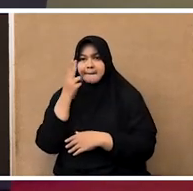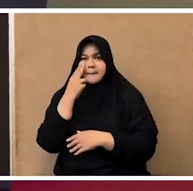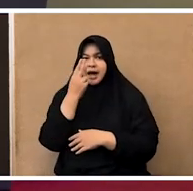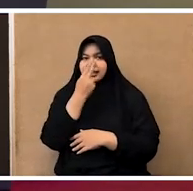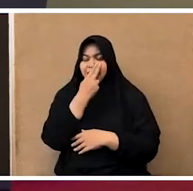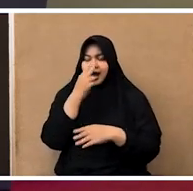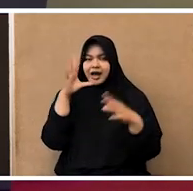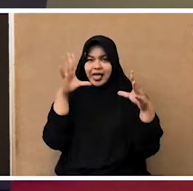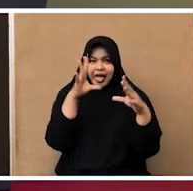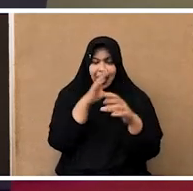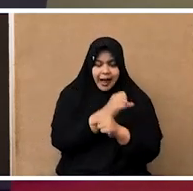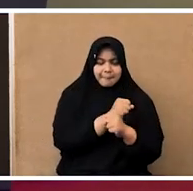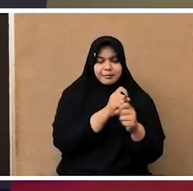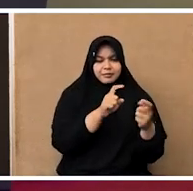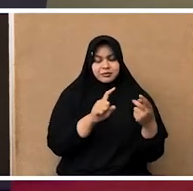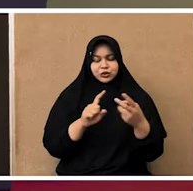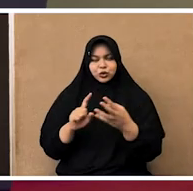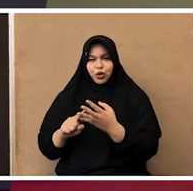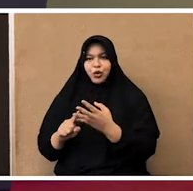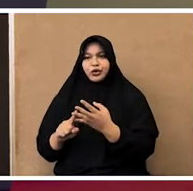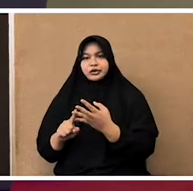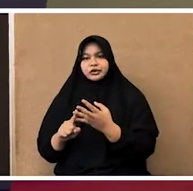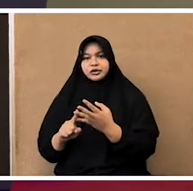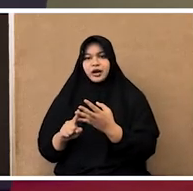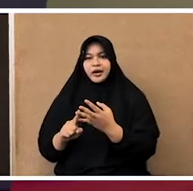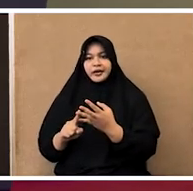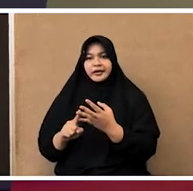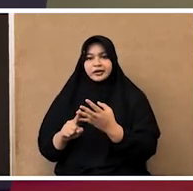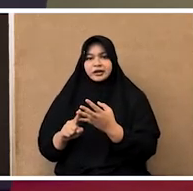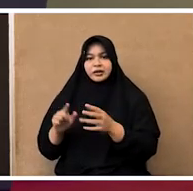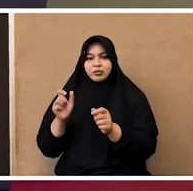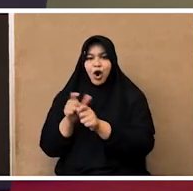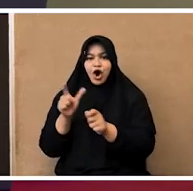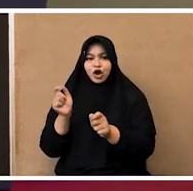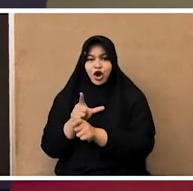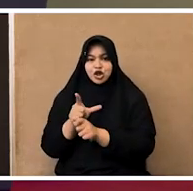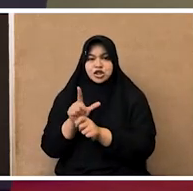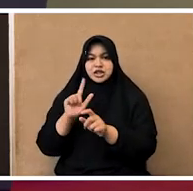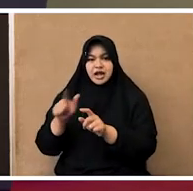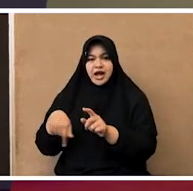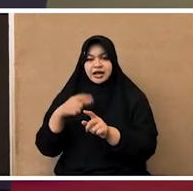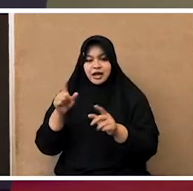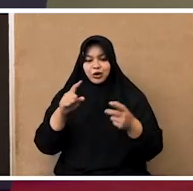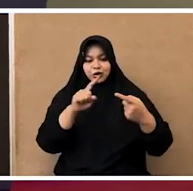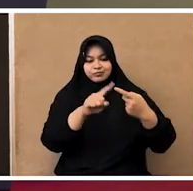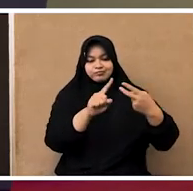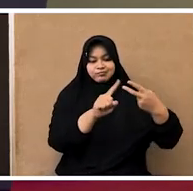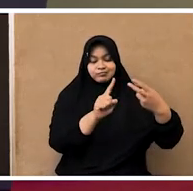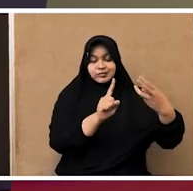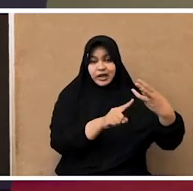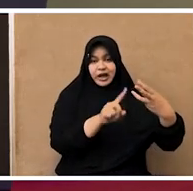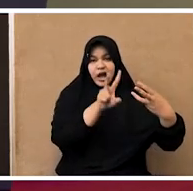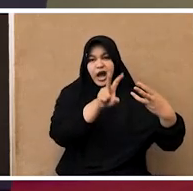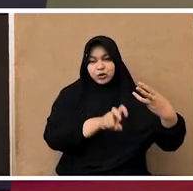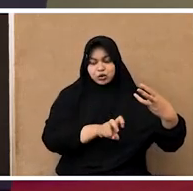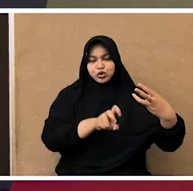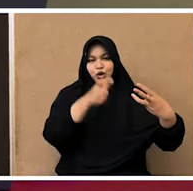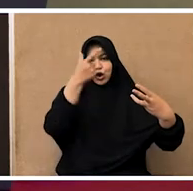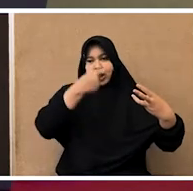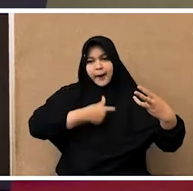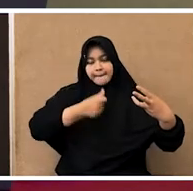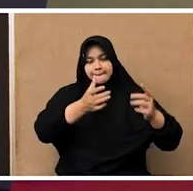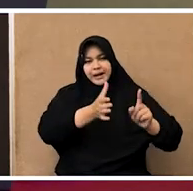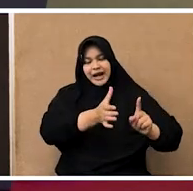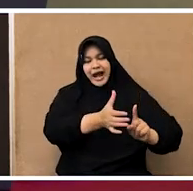gelap itu berarti harus pengampunya yang apa namanya Bisa melaporkan nah ini ketika penyandang